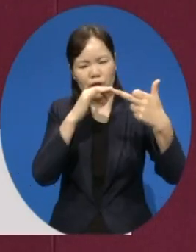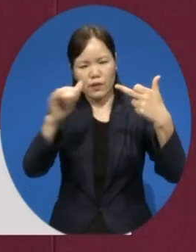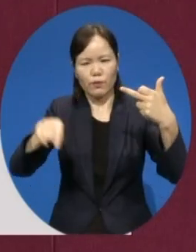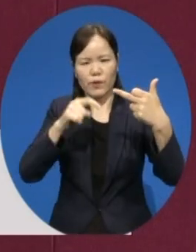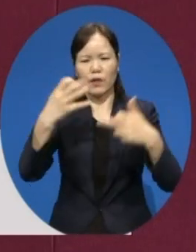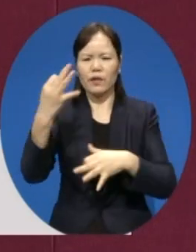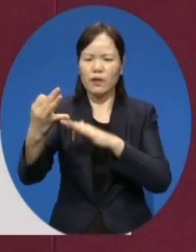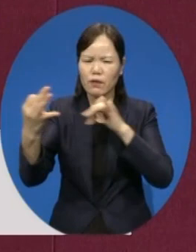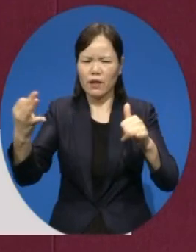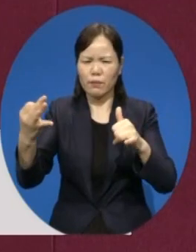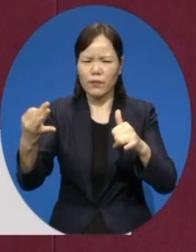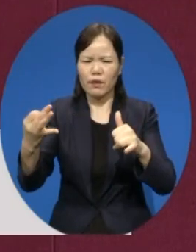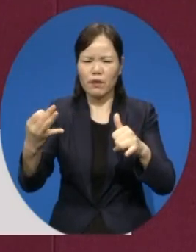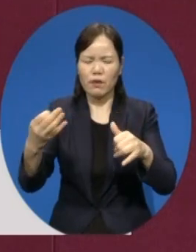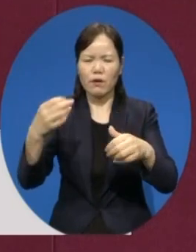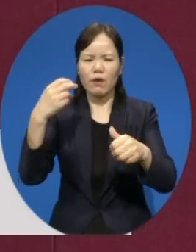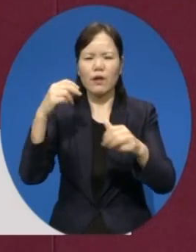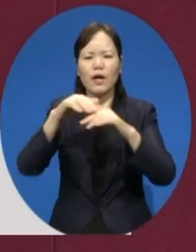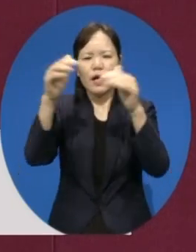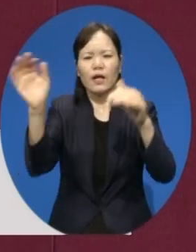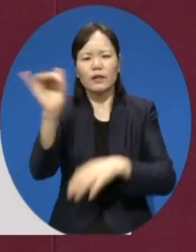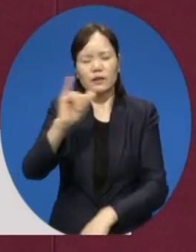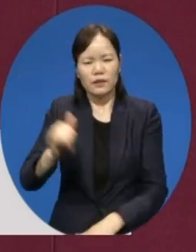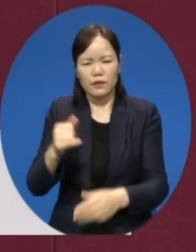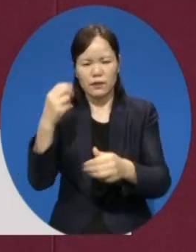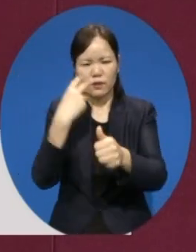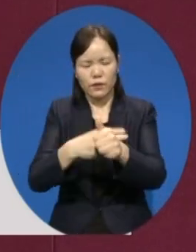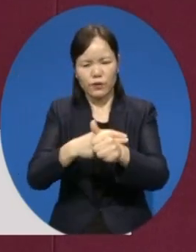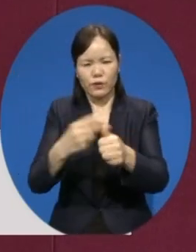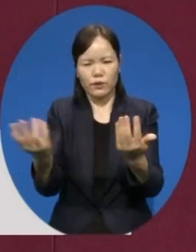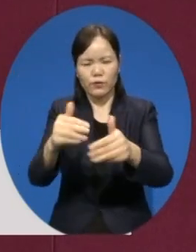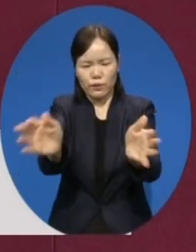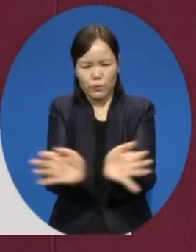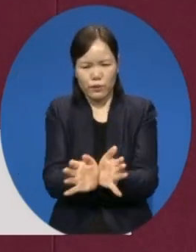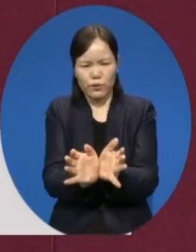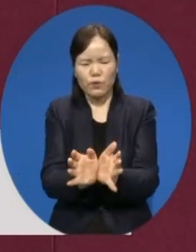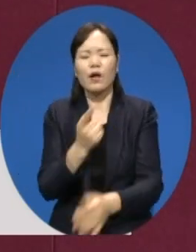뽑을지 뻔히 보이지 않습니까? 그런 흉계가 숨어있는 겁니다.